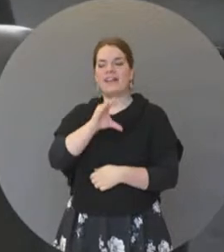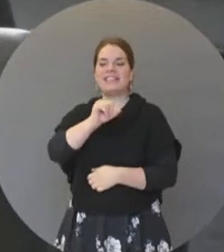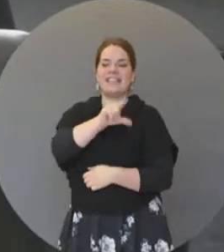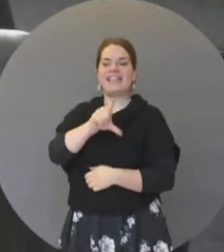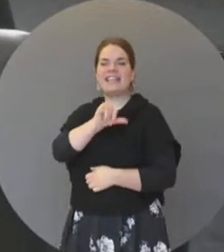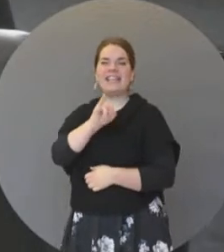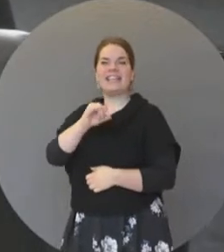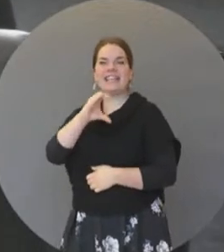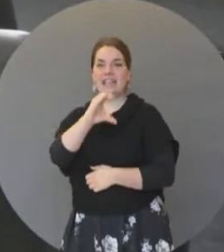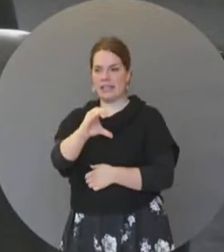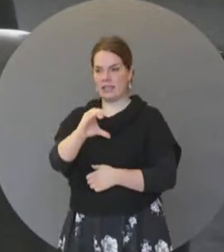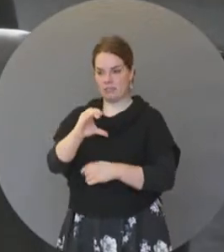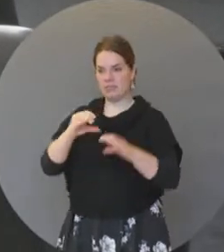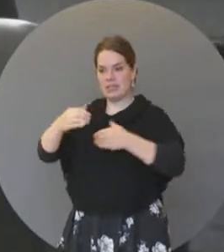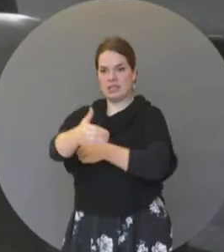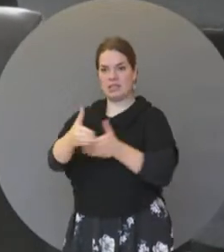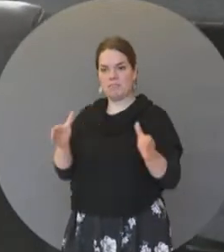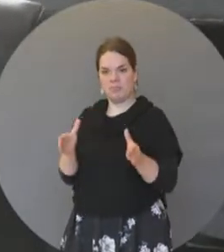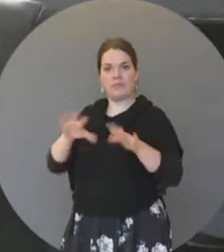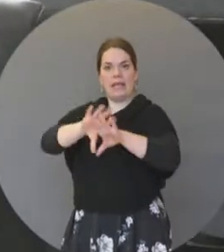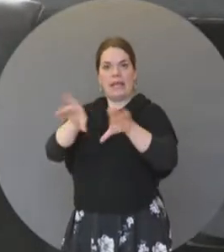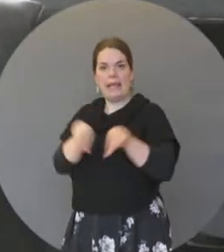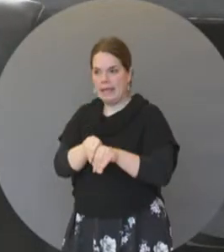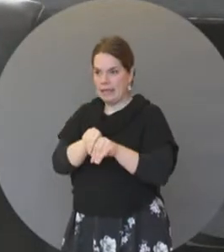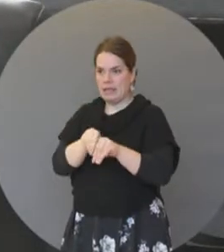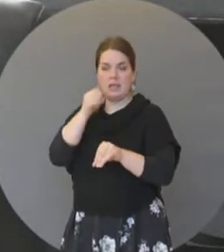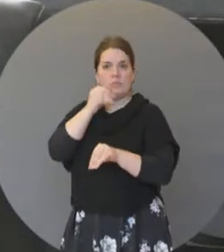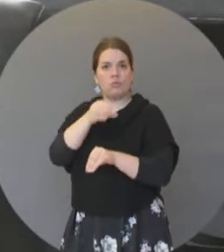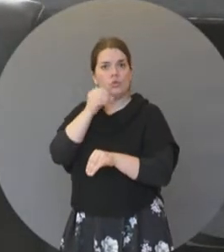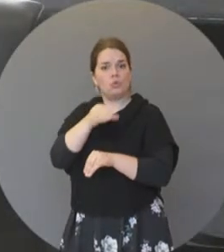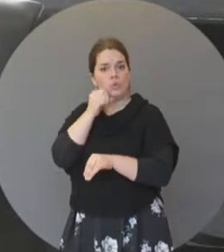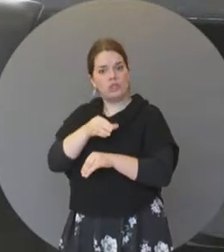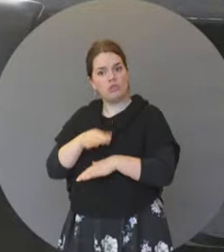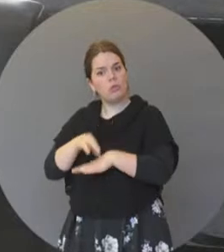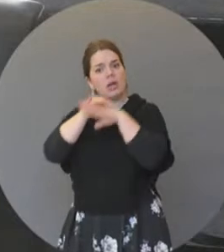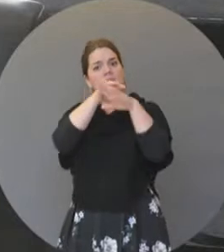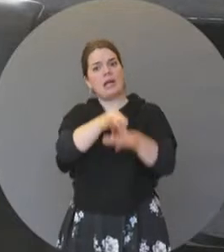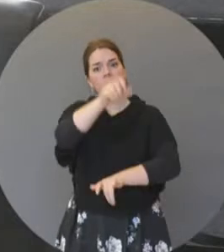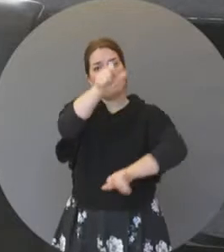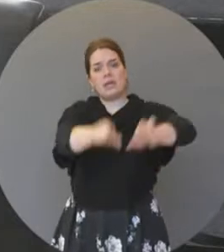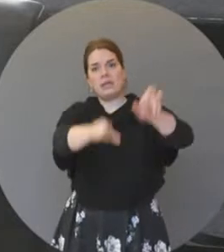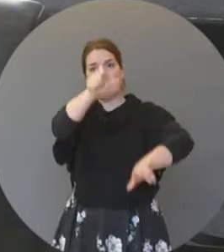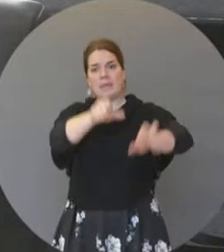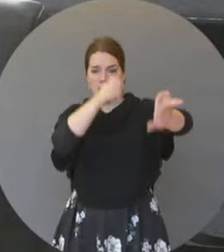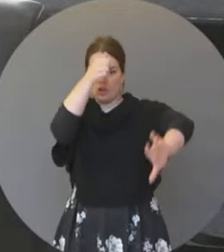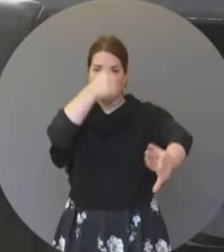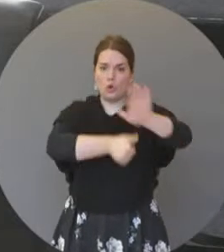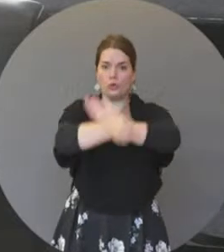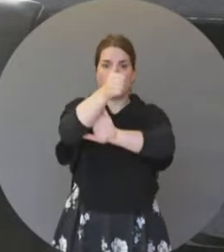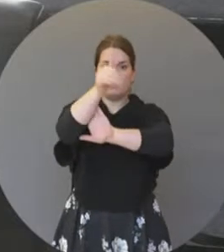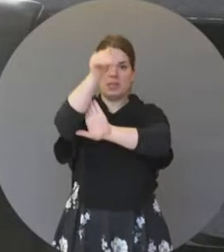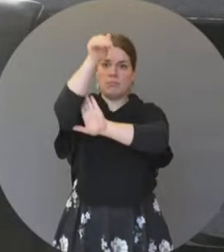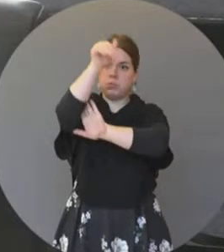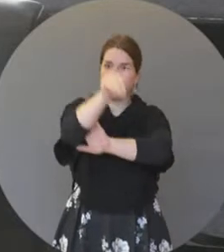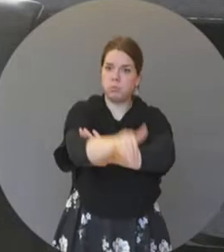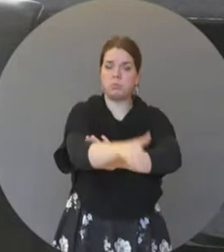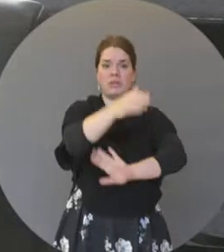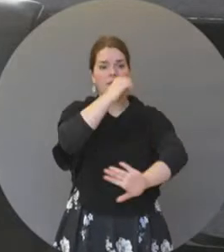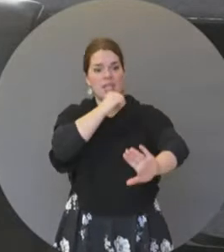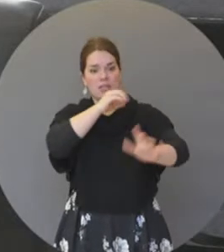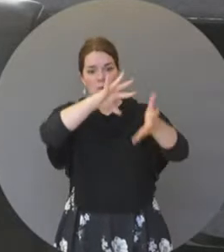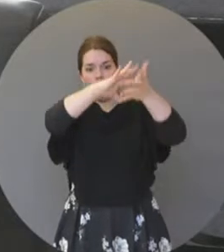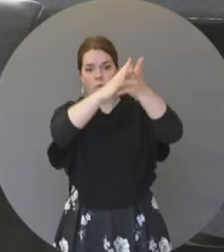qui œuvrent au quotidien auprès de notamment nos publications qui sont en perte d'autonomie et en vieillissement les clics sont des acteurs